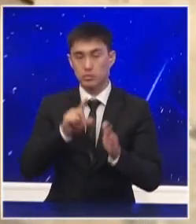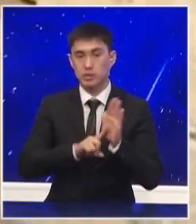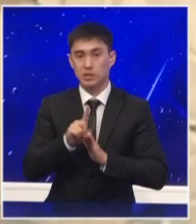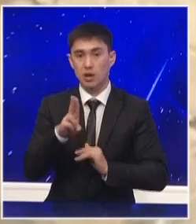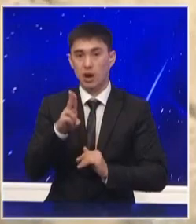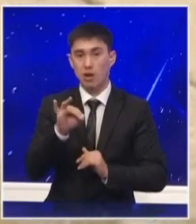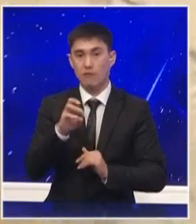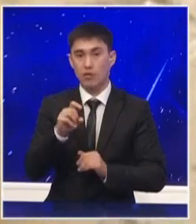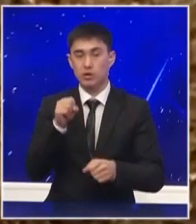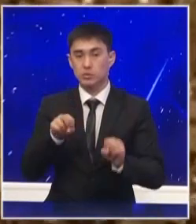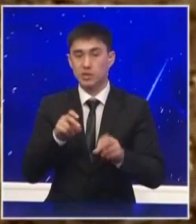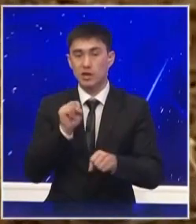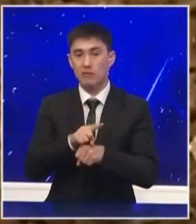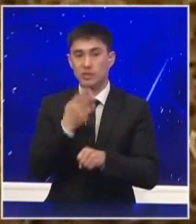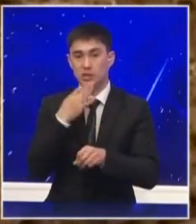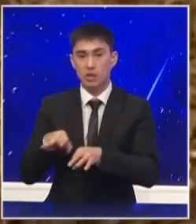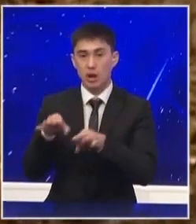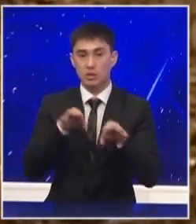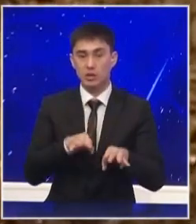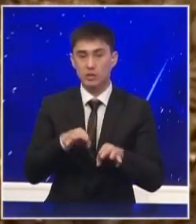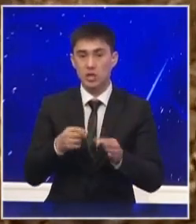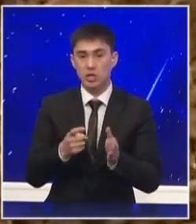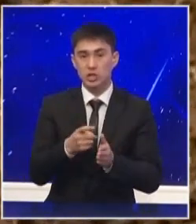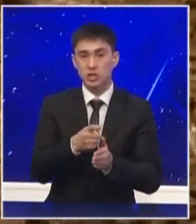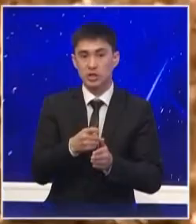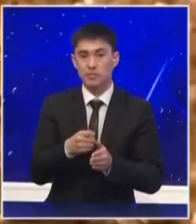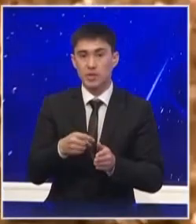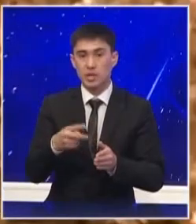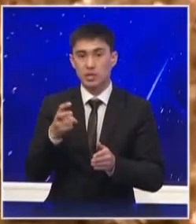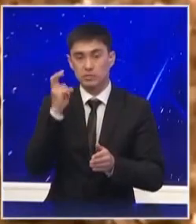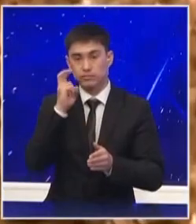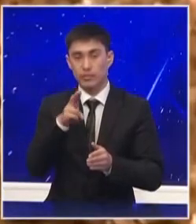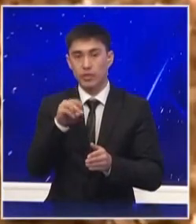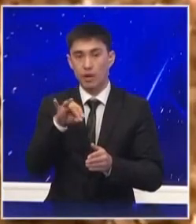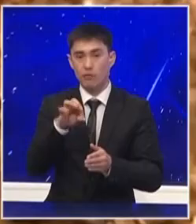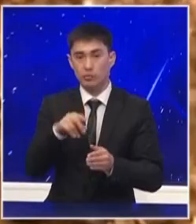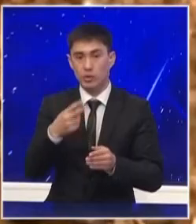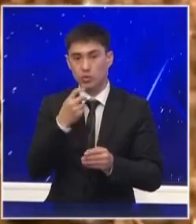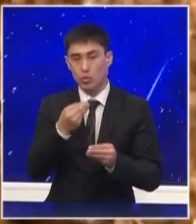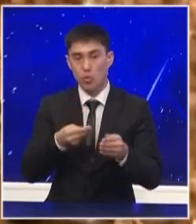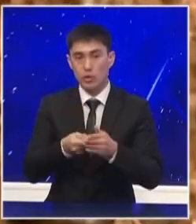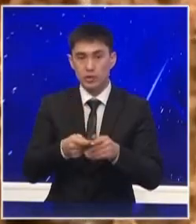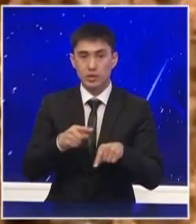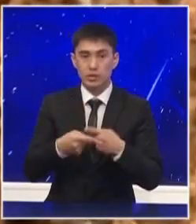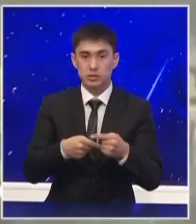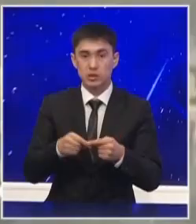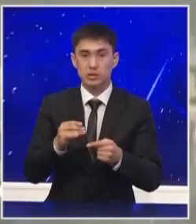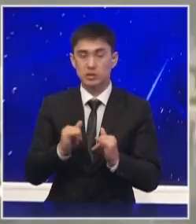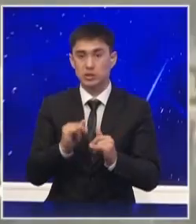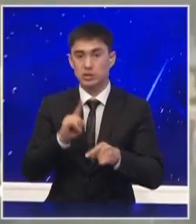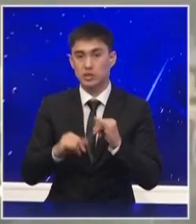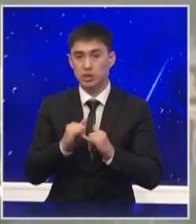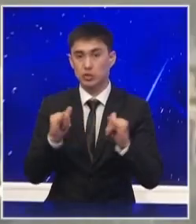шылаушындарда арнайы тапсырыс беріп шетелден алдыртқан. Жәндіктер мал тезегімен қоректенеді. Күніне сан рет қопсытып, таза су құйып тұрады. Тез жетілу үшін